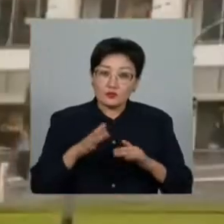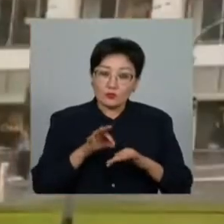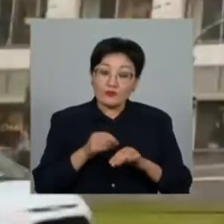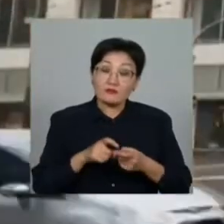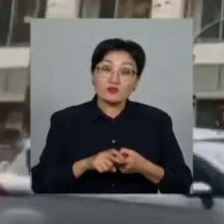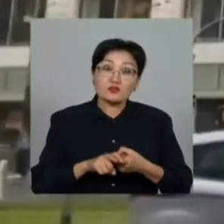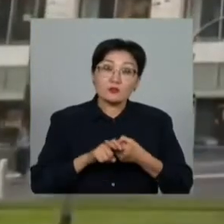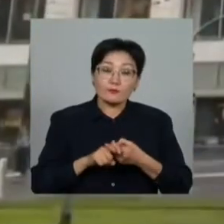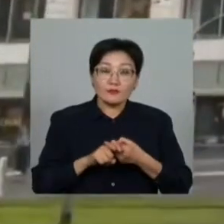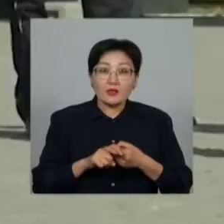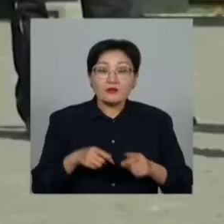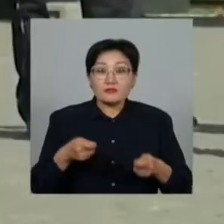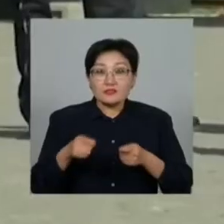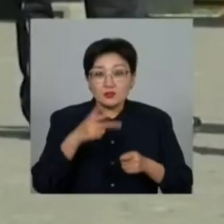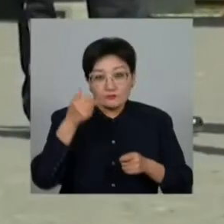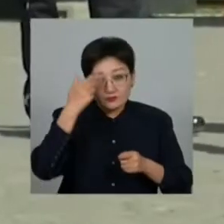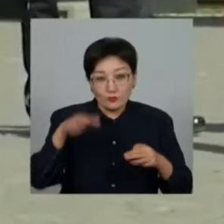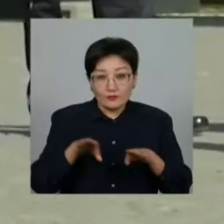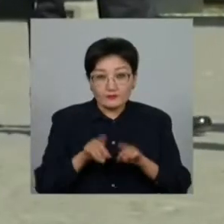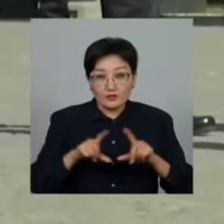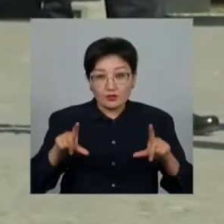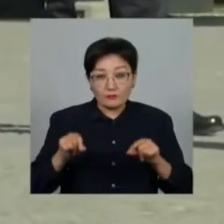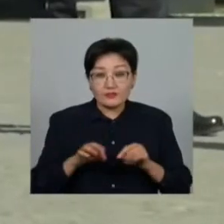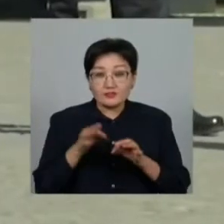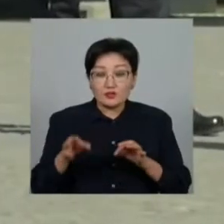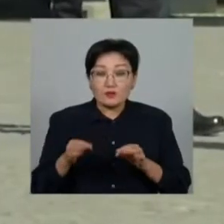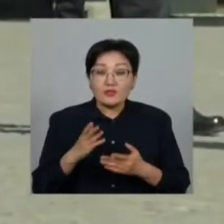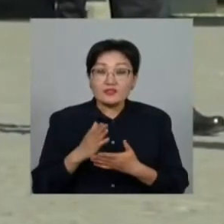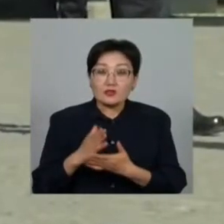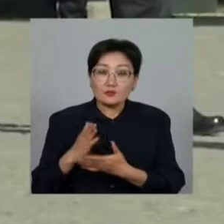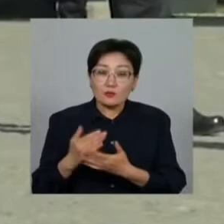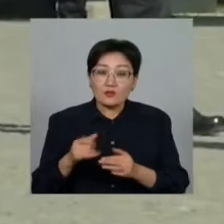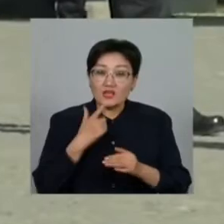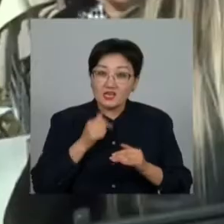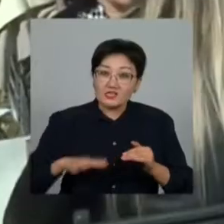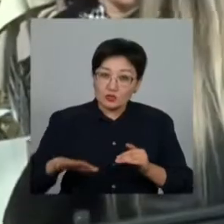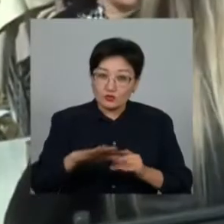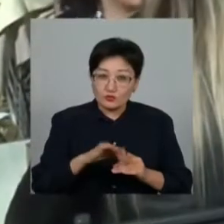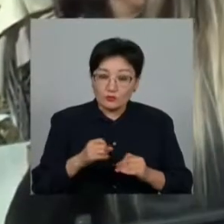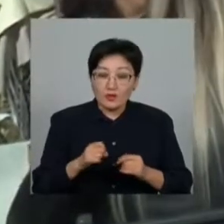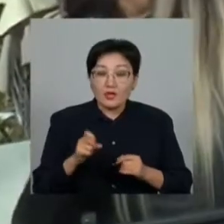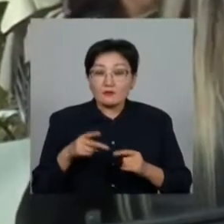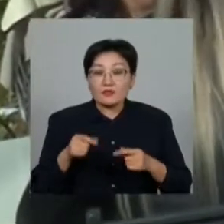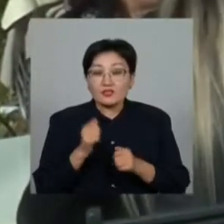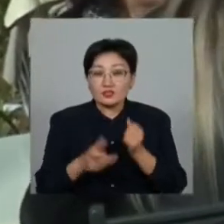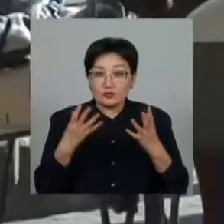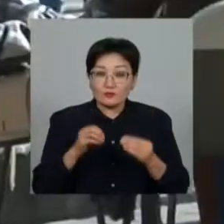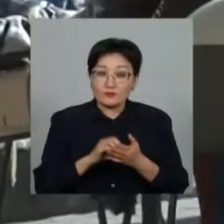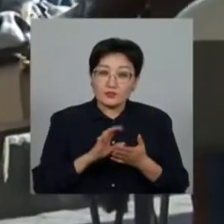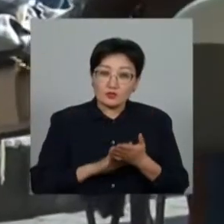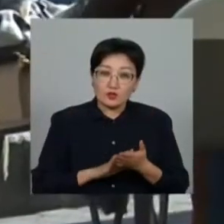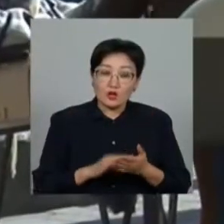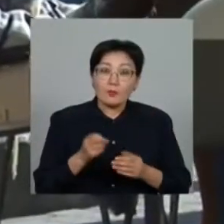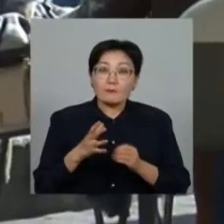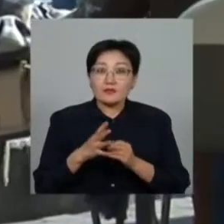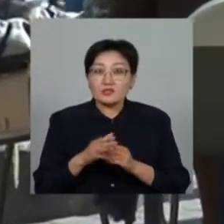коронавирусом власти италии закрывает школы в регионах находящихся в красной зоне на апеннинах ежедневно регистрируются по